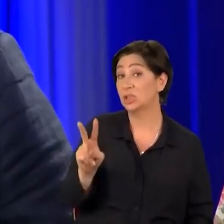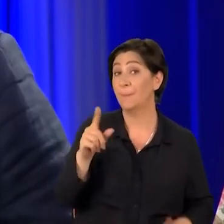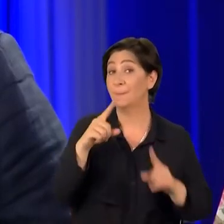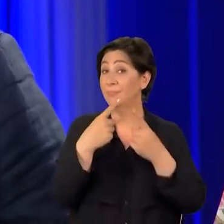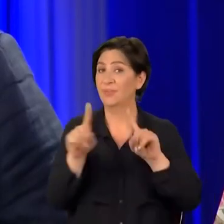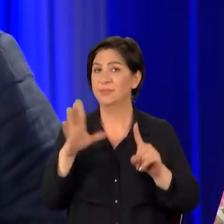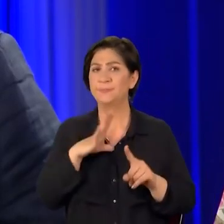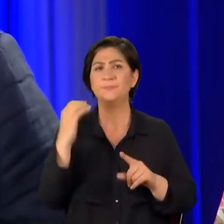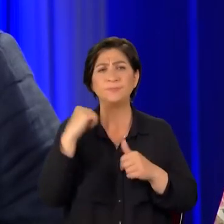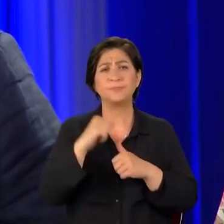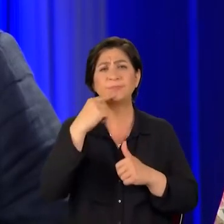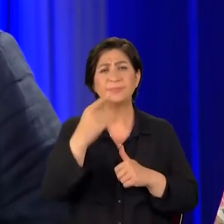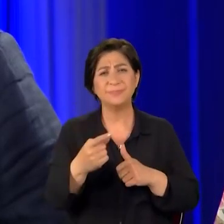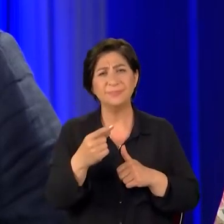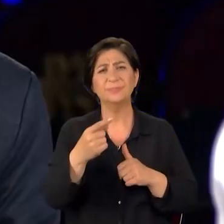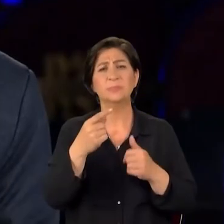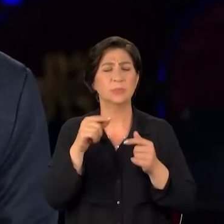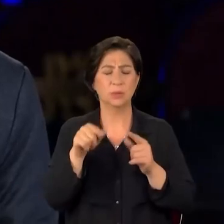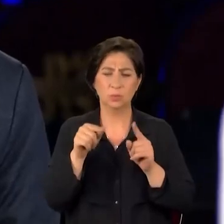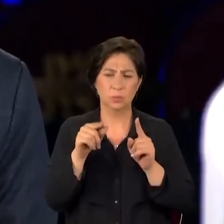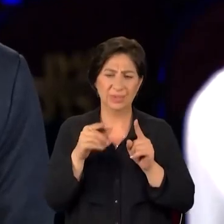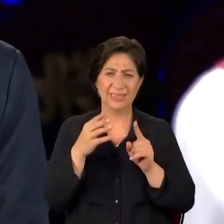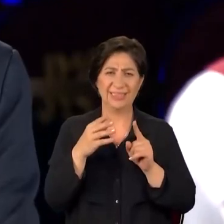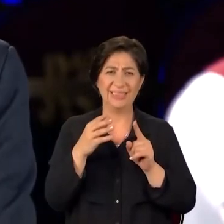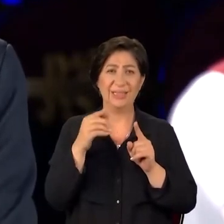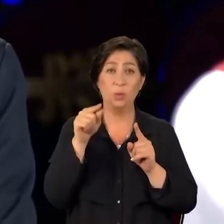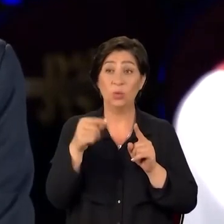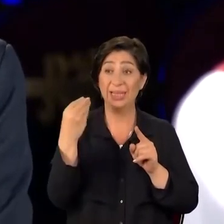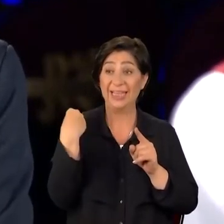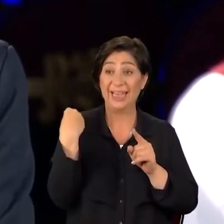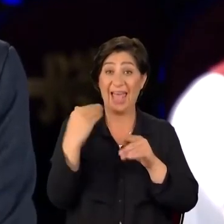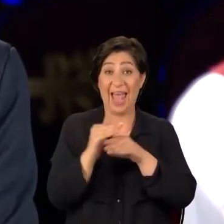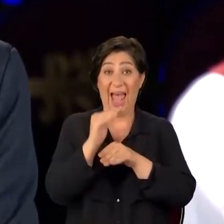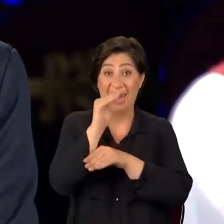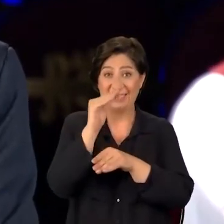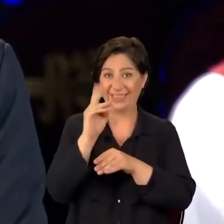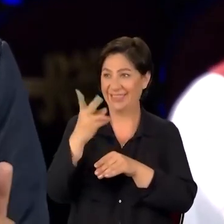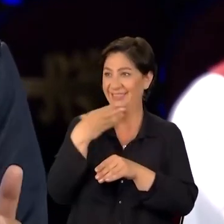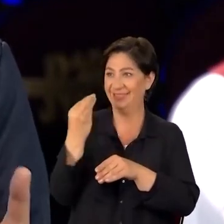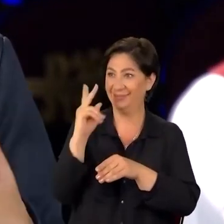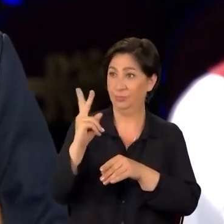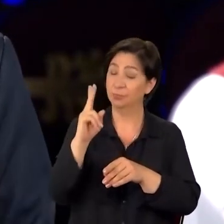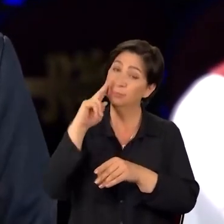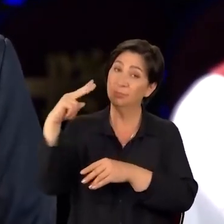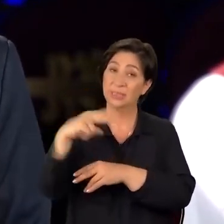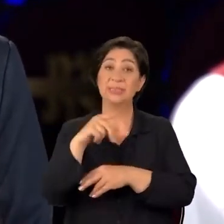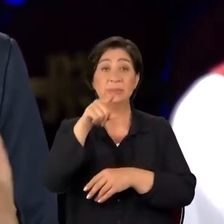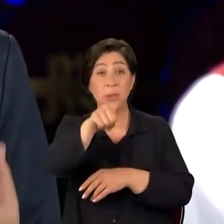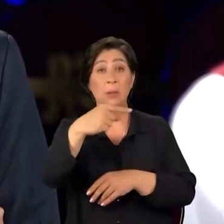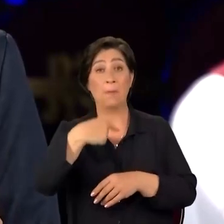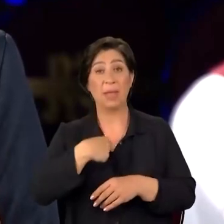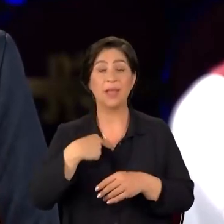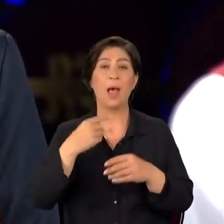Sadece yine dediğim gibi tevellütten dolayı konuşmuyorum gençler diye. Bu yeni hayat ritmi içinden bakarsan sen de ben de